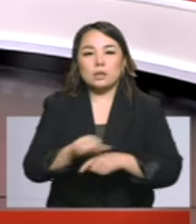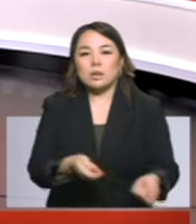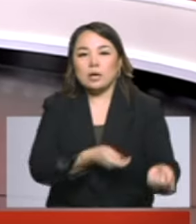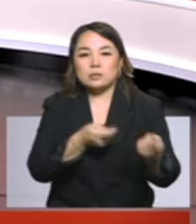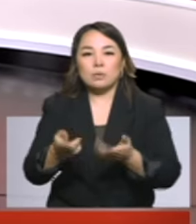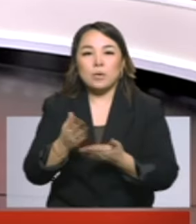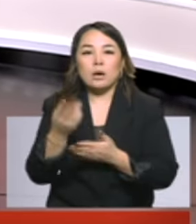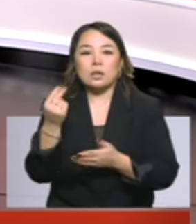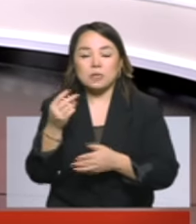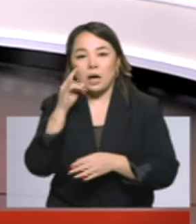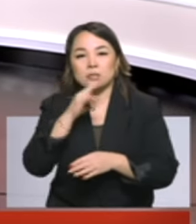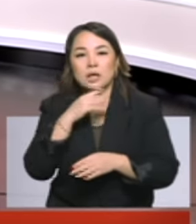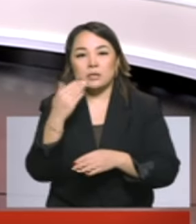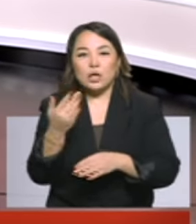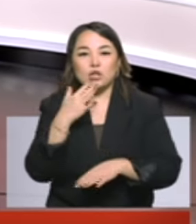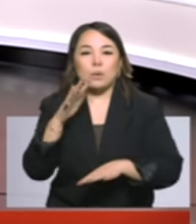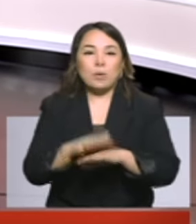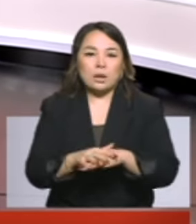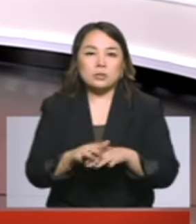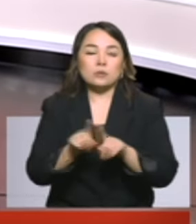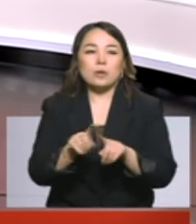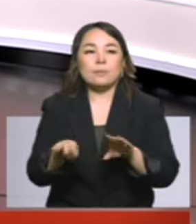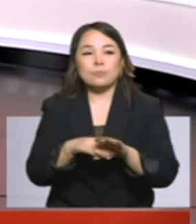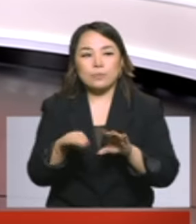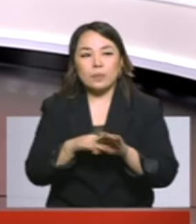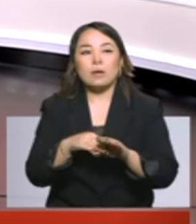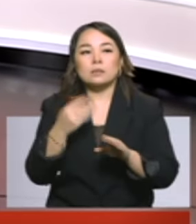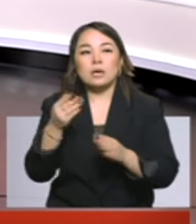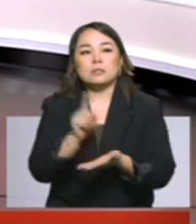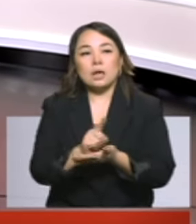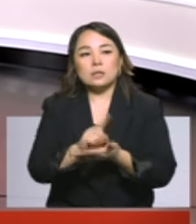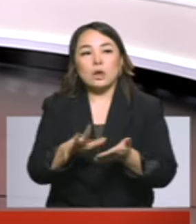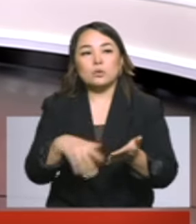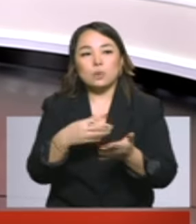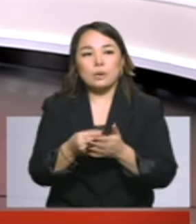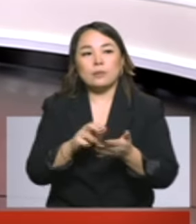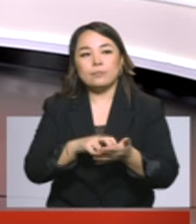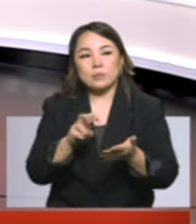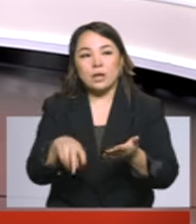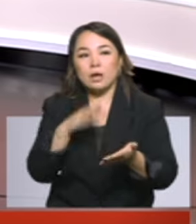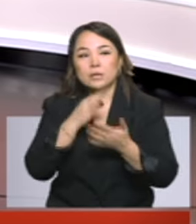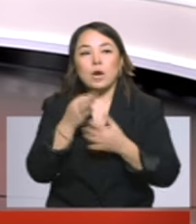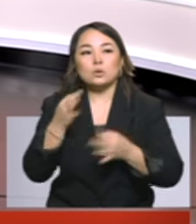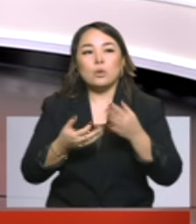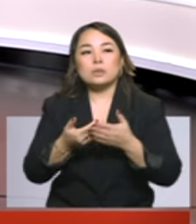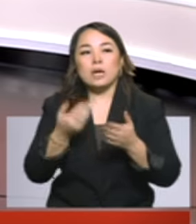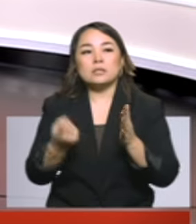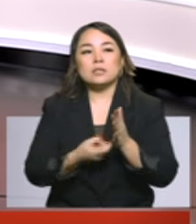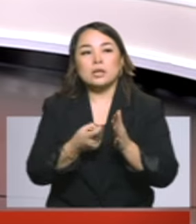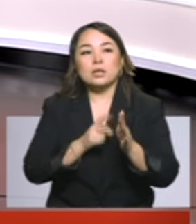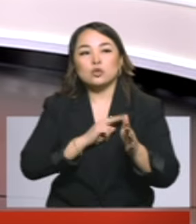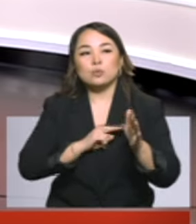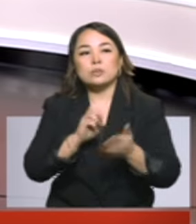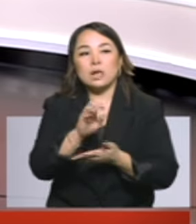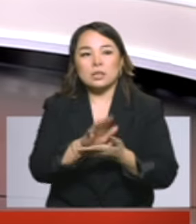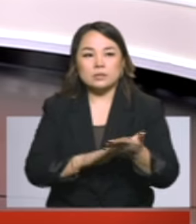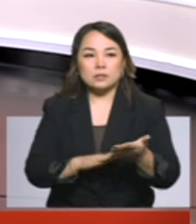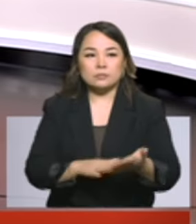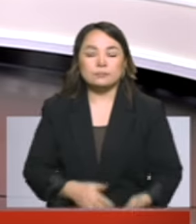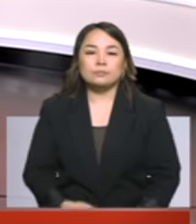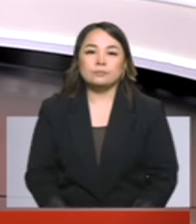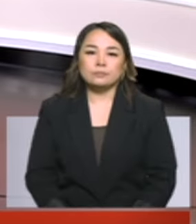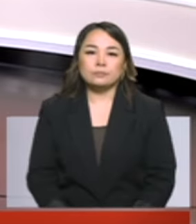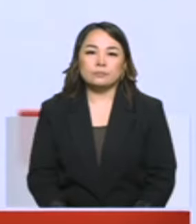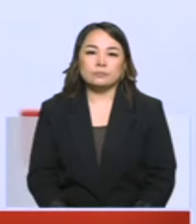Қаражат қазақстандық және шетел банктеріне салынған, ал салық төлеуден жалтару фактісі бойынша сотқа дейінгі тергеу әлі жалғасып жатыр.